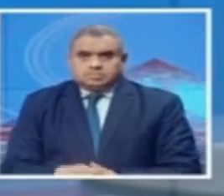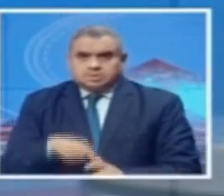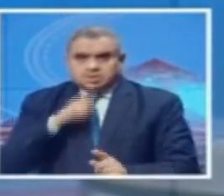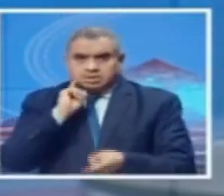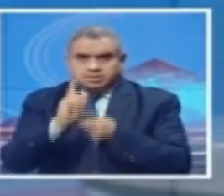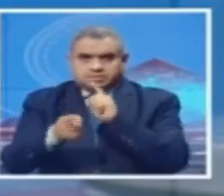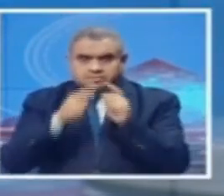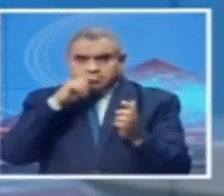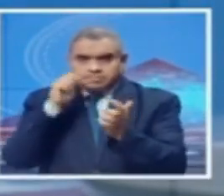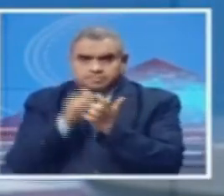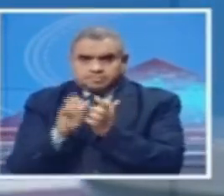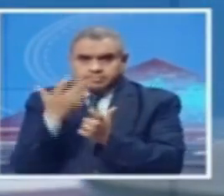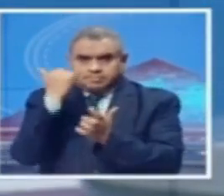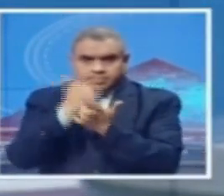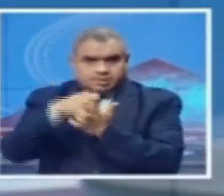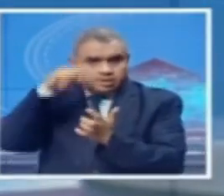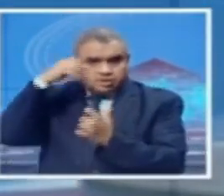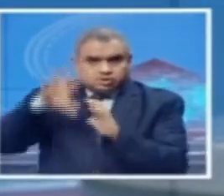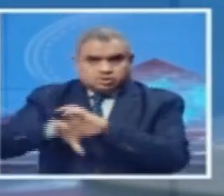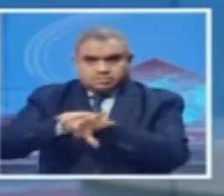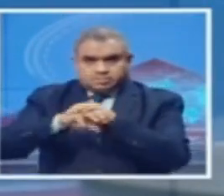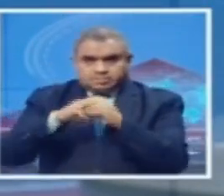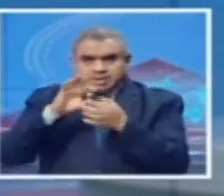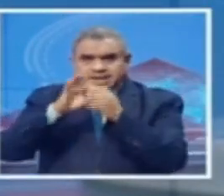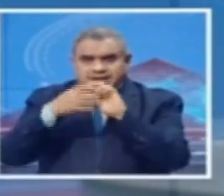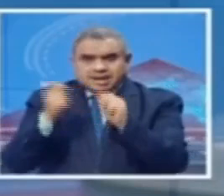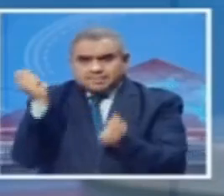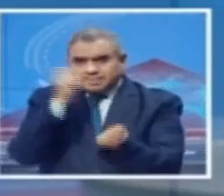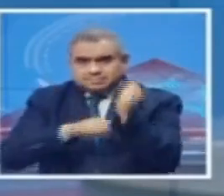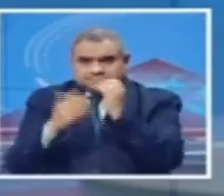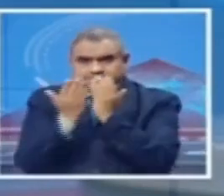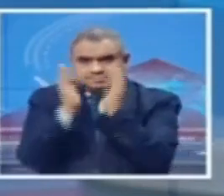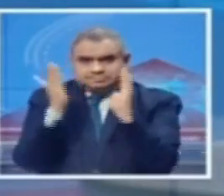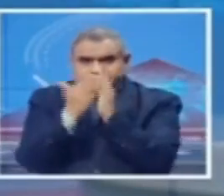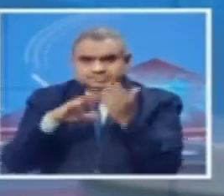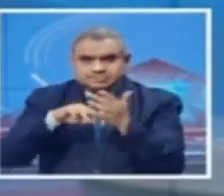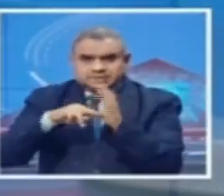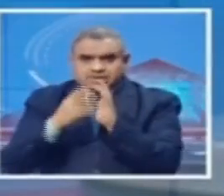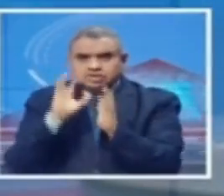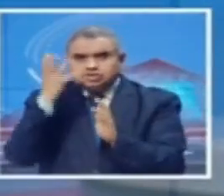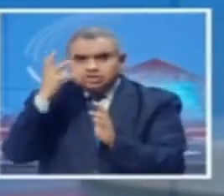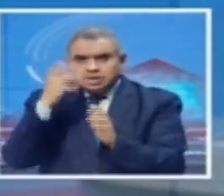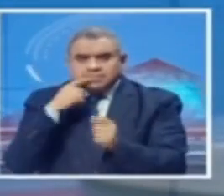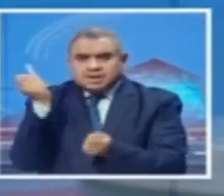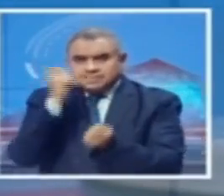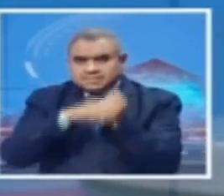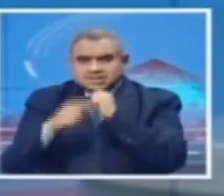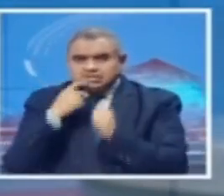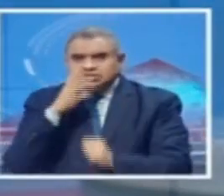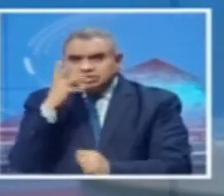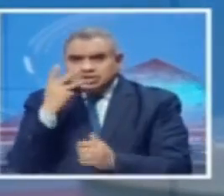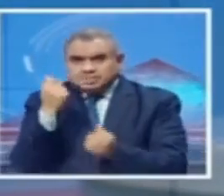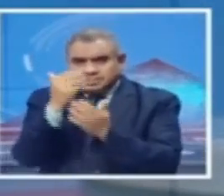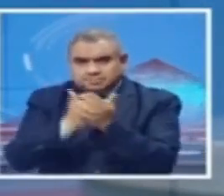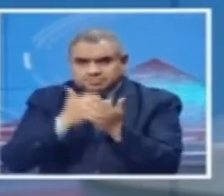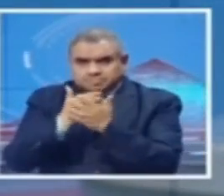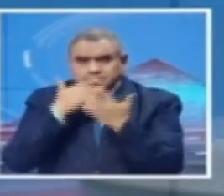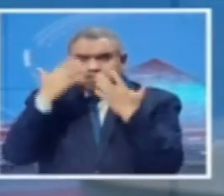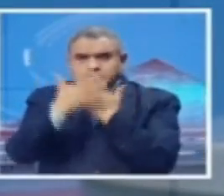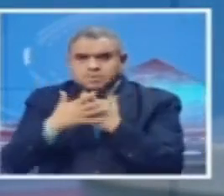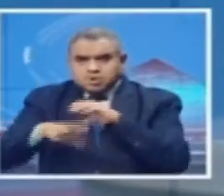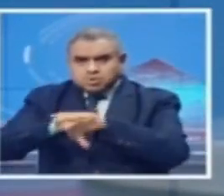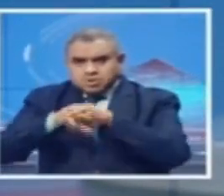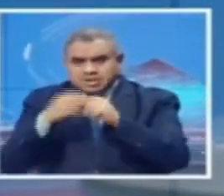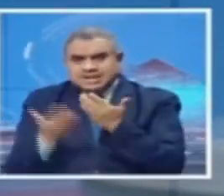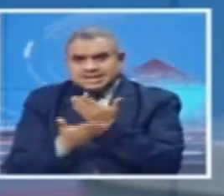في إطار تنفيذ المبادرة الرئاسية لإنشاء مجمعات صناعية لمساعدة شباب وصغار المستثمرين على إقامة مشروعات